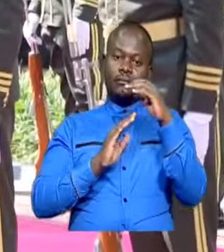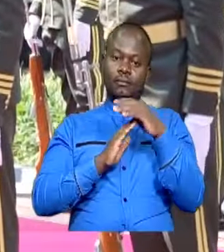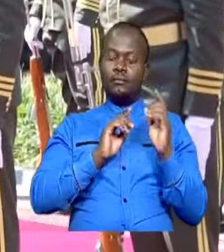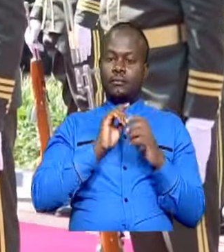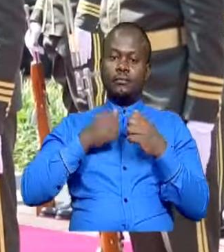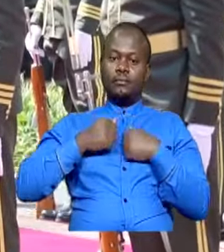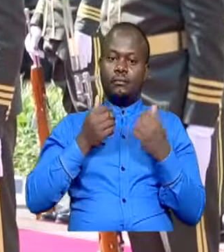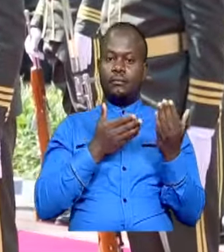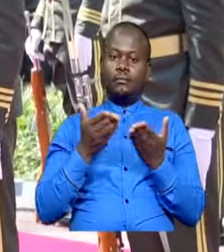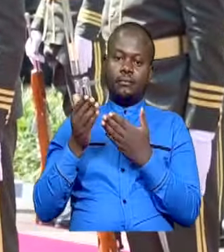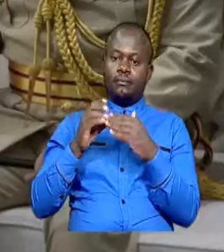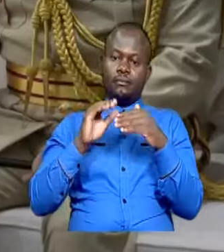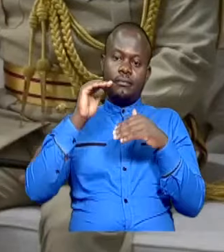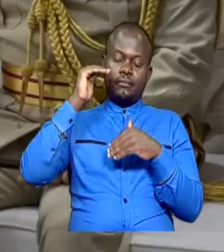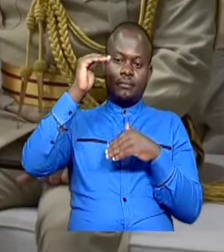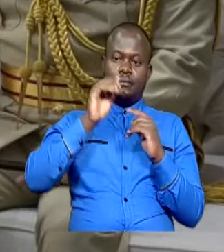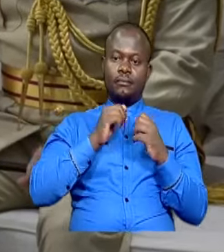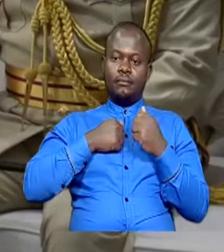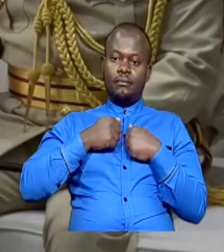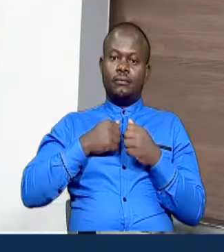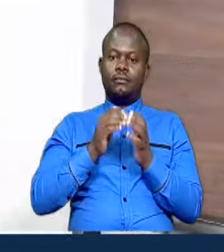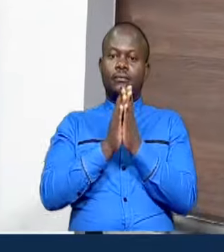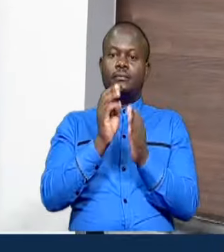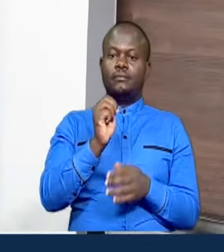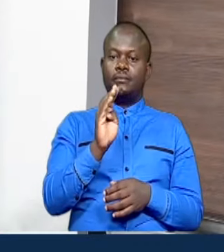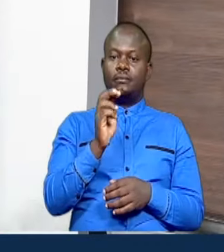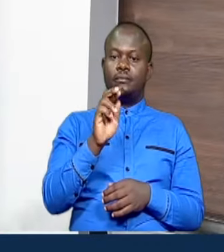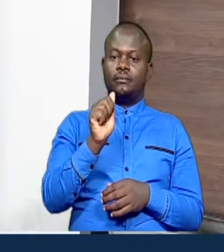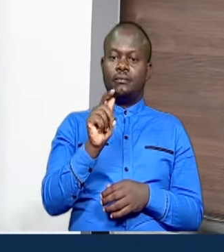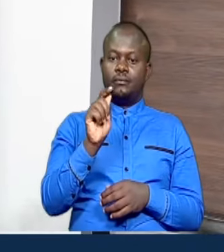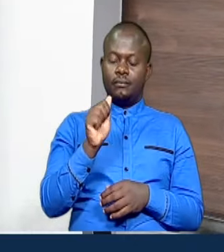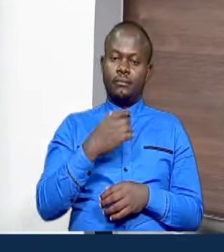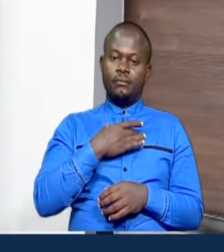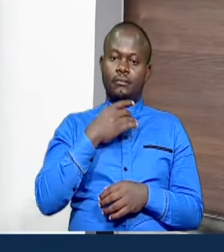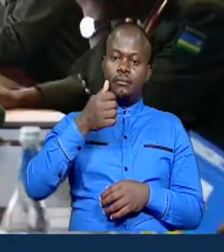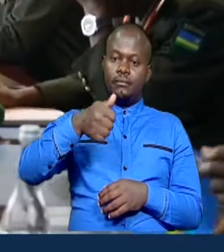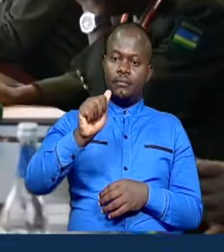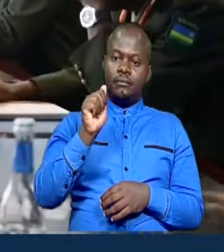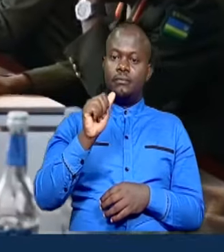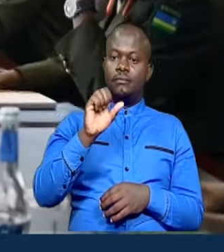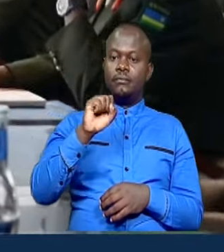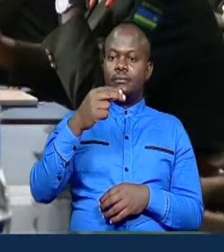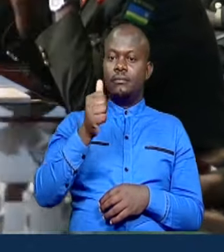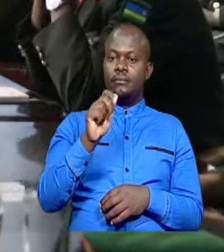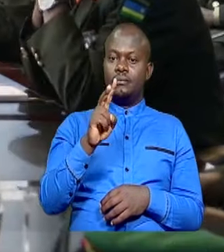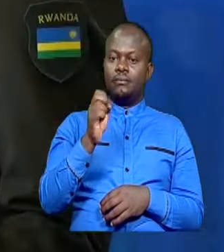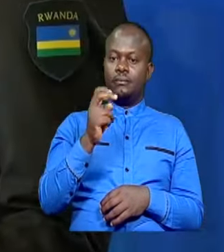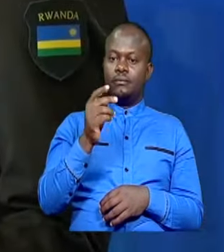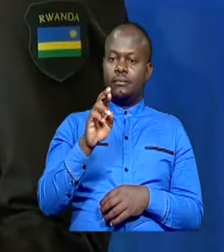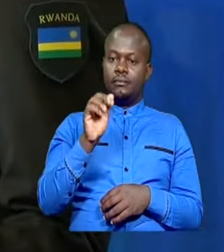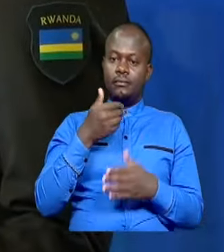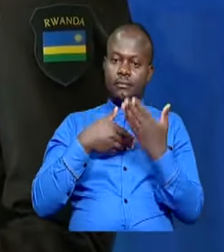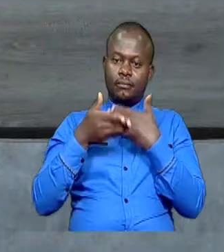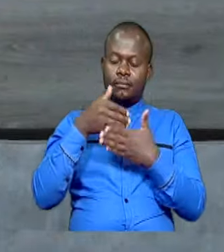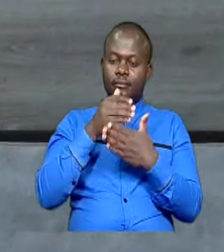Rwanda bakirwa n'umugaba mukuru w'ingabo z'u Rwanda General Mubaraka Muganga mu ruzinduko rwe General Shavendra Silva yanagiranye ibiganiro na